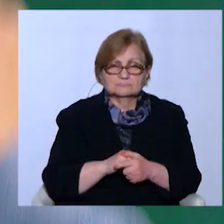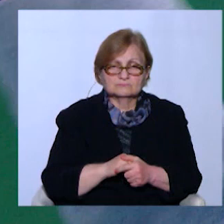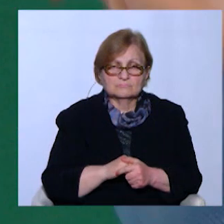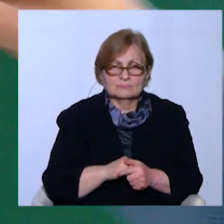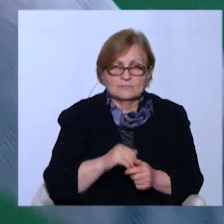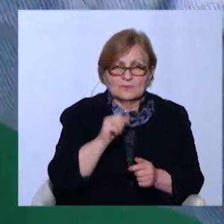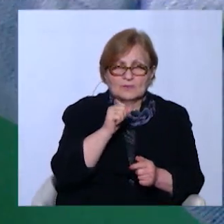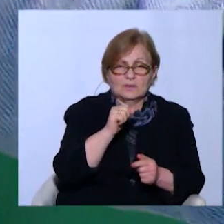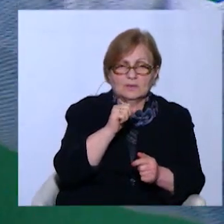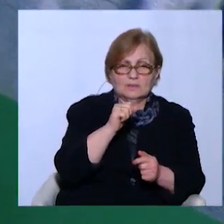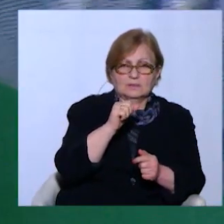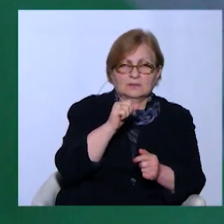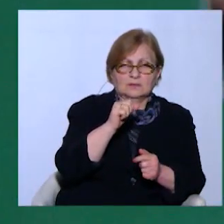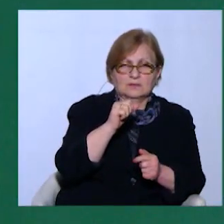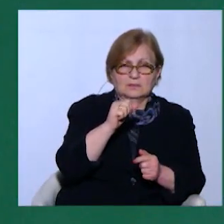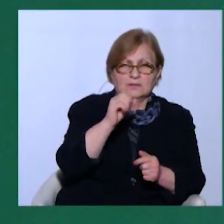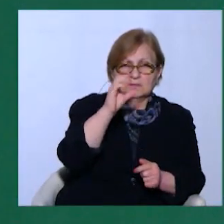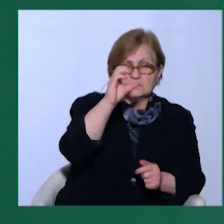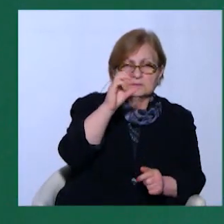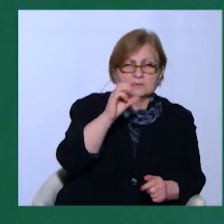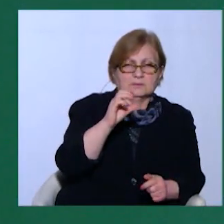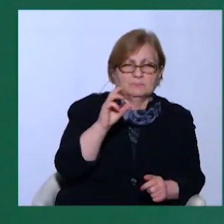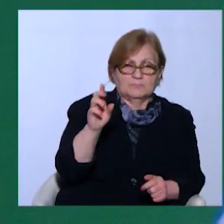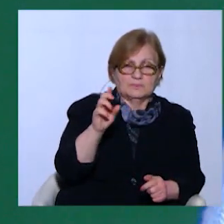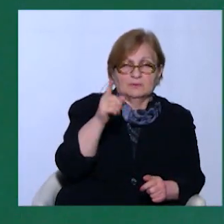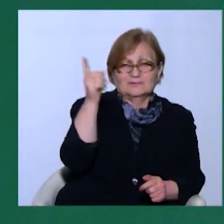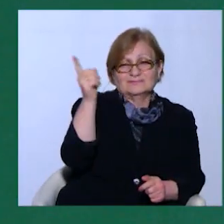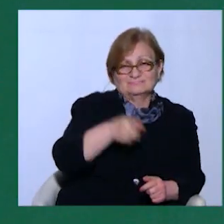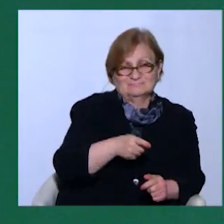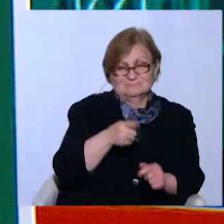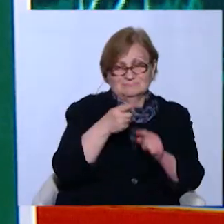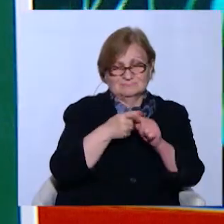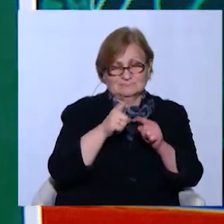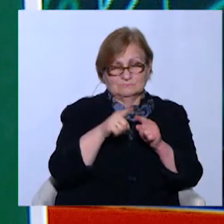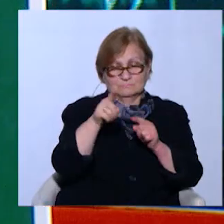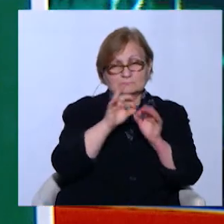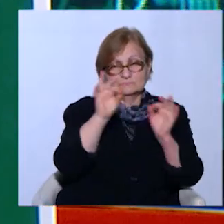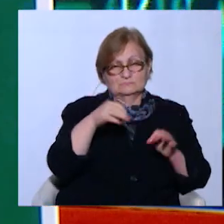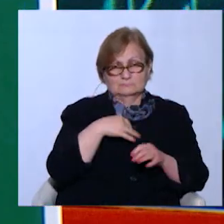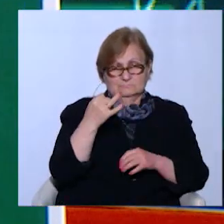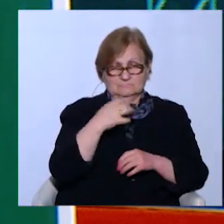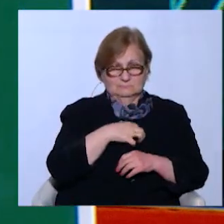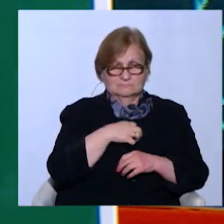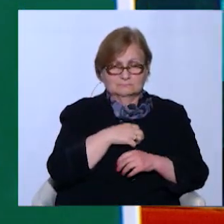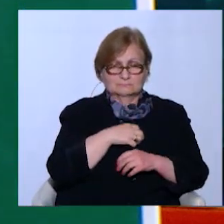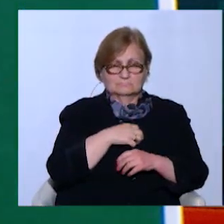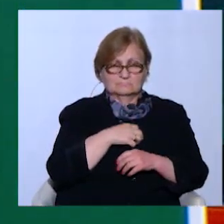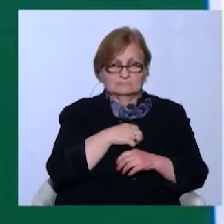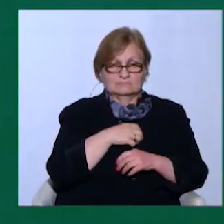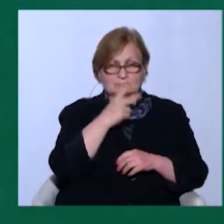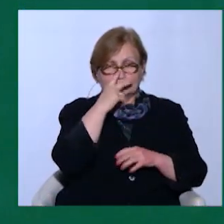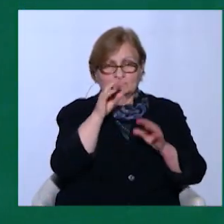B, სამკუთხედი დავაწეროთ D. ახლა ამ სამკუთხედში რა ხდება? ანუ ამ სამკუთხედში მოდით აი ნახაზე უფრო